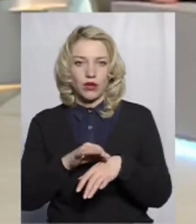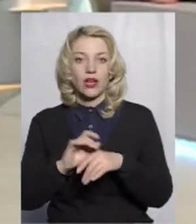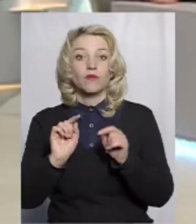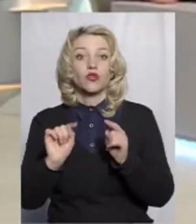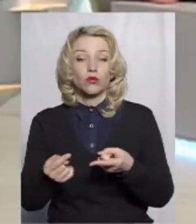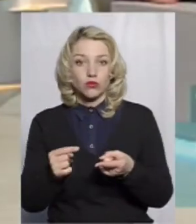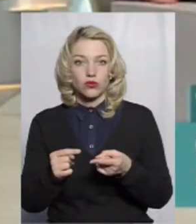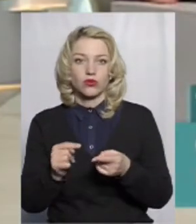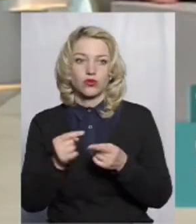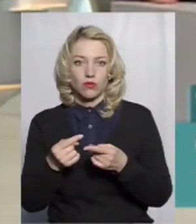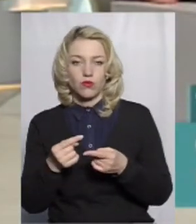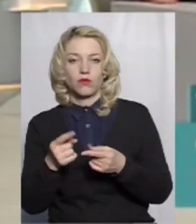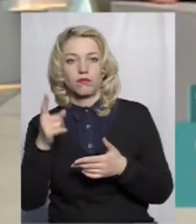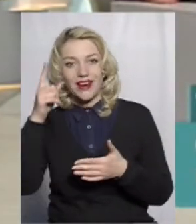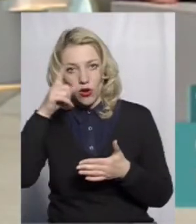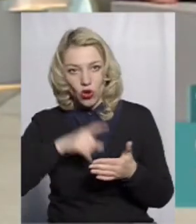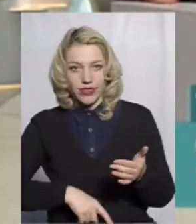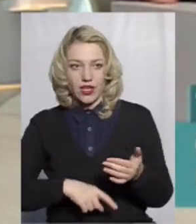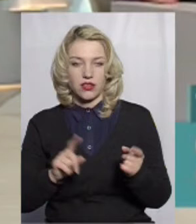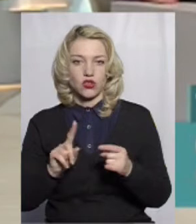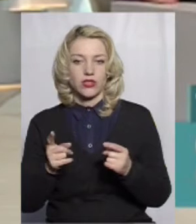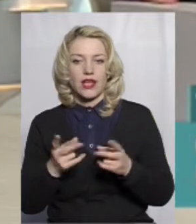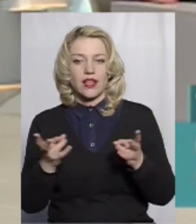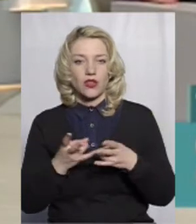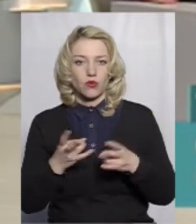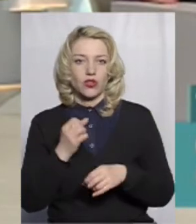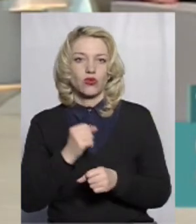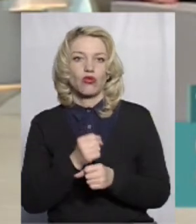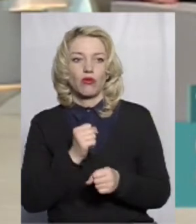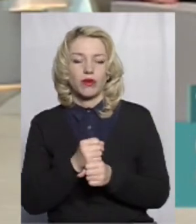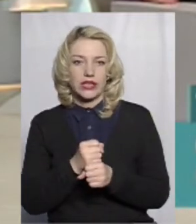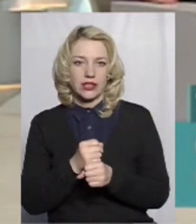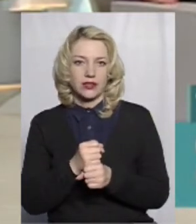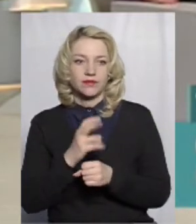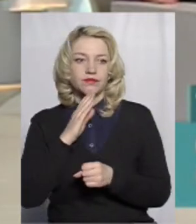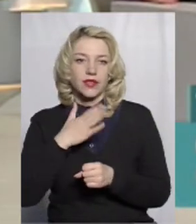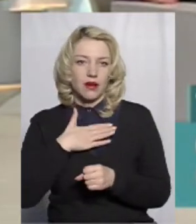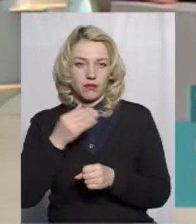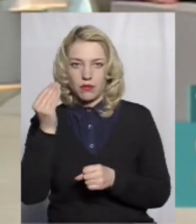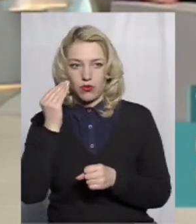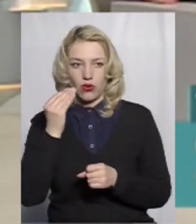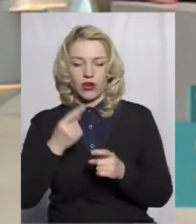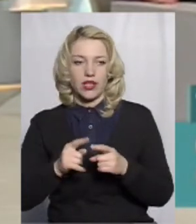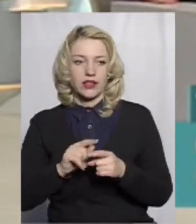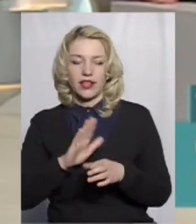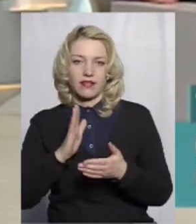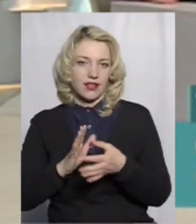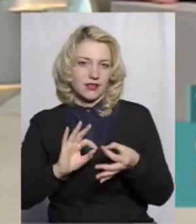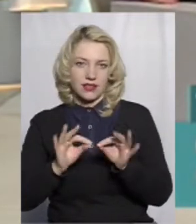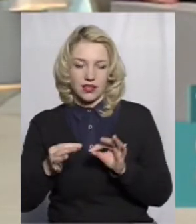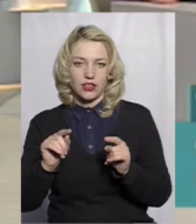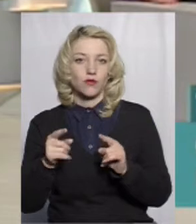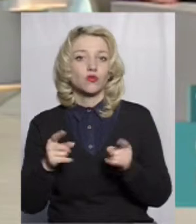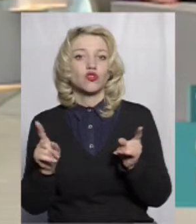Тому переконайте, що це необхідно робити, на мій погляд, не є надзвичайно складним, тому